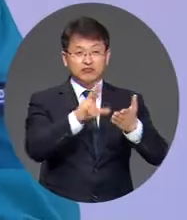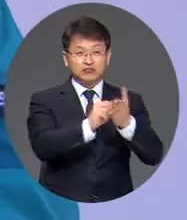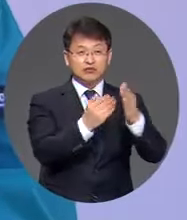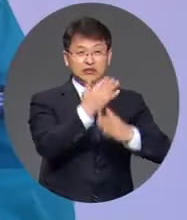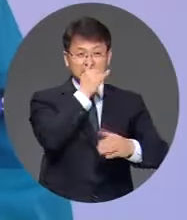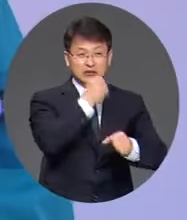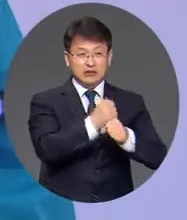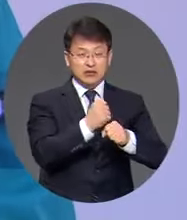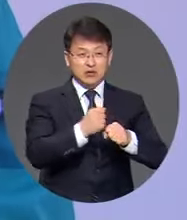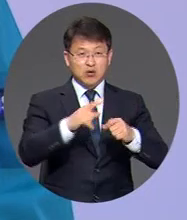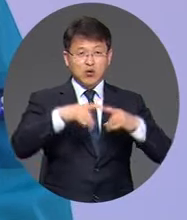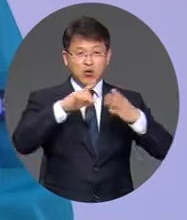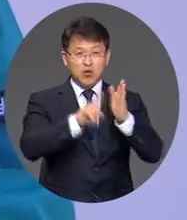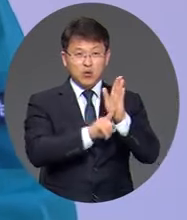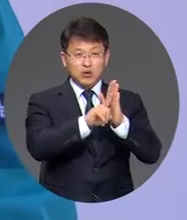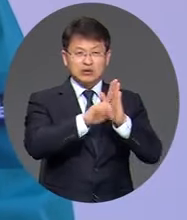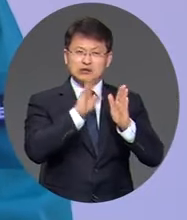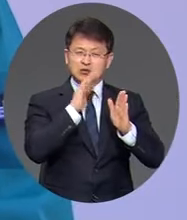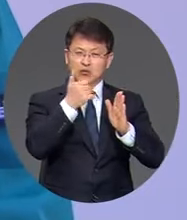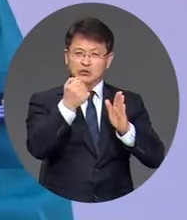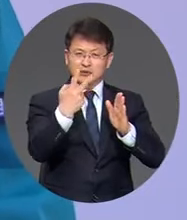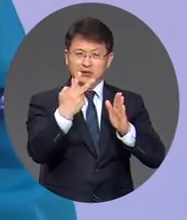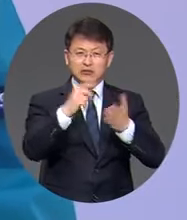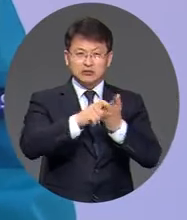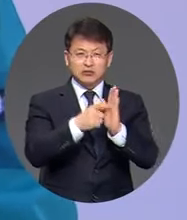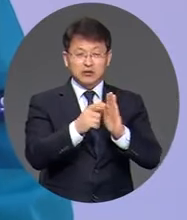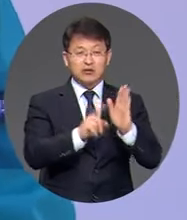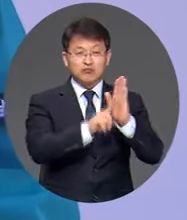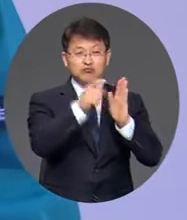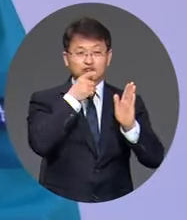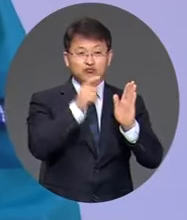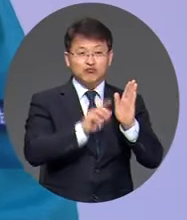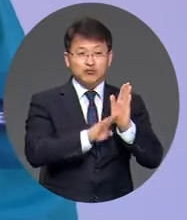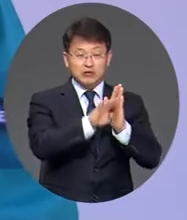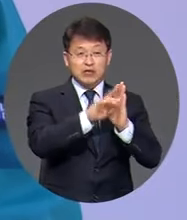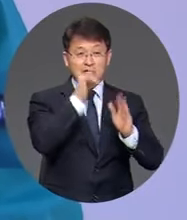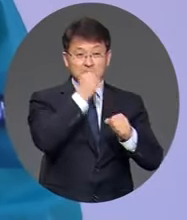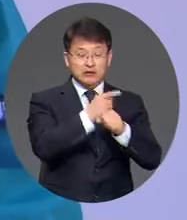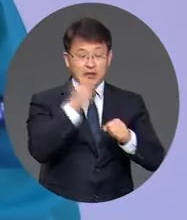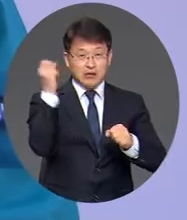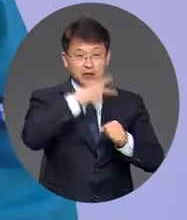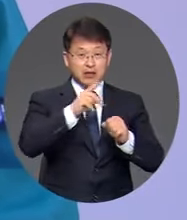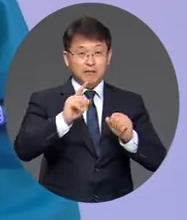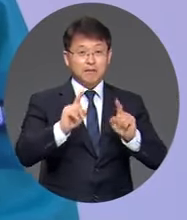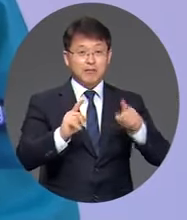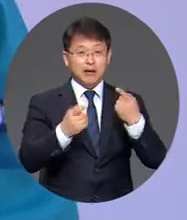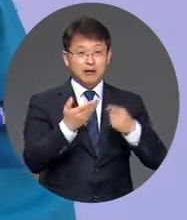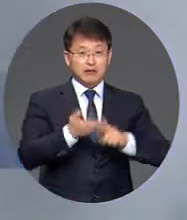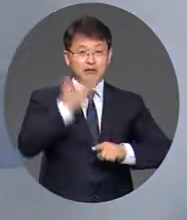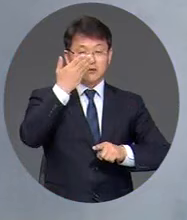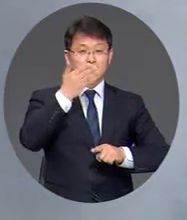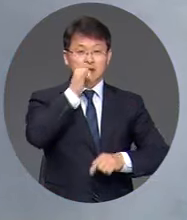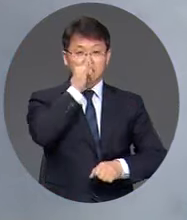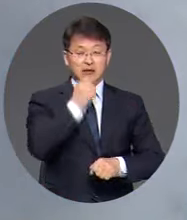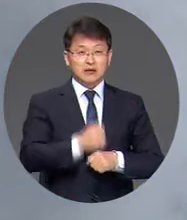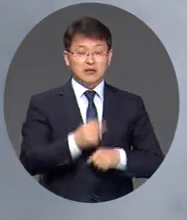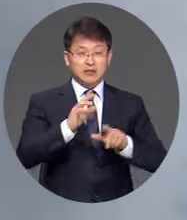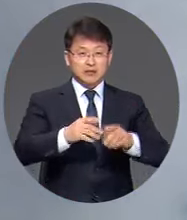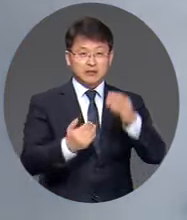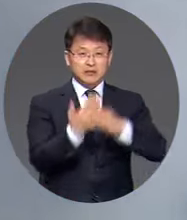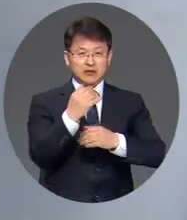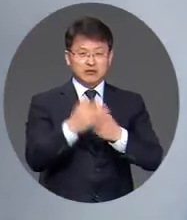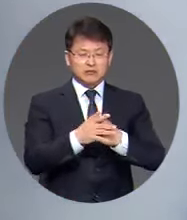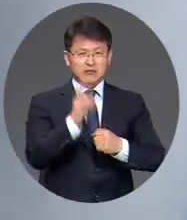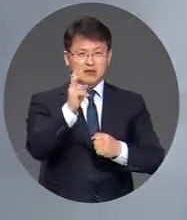문제가 생겼어요. 온도가 사실은 57도 정도 돼야 물이 배관에 나가야 되는데 그게 한 100도 정도 올라갔어요. 이번